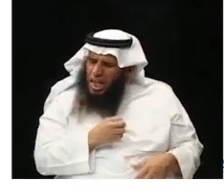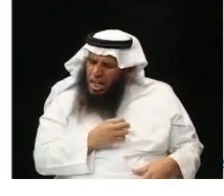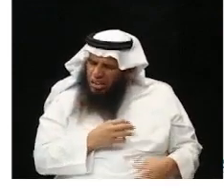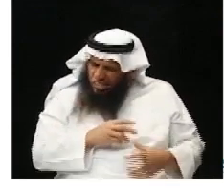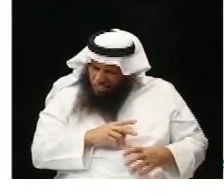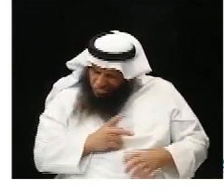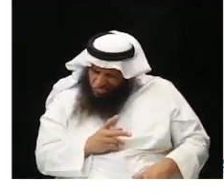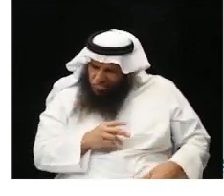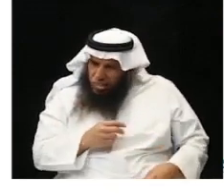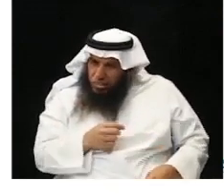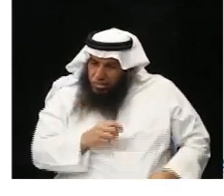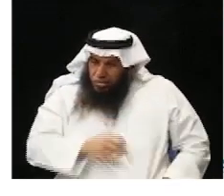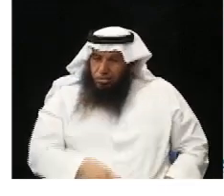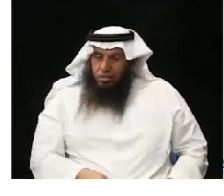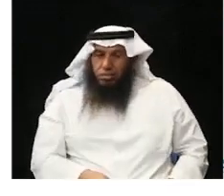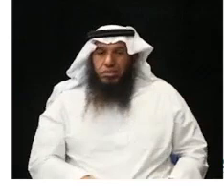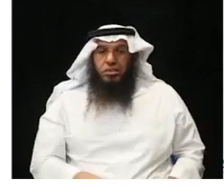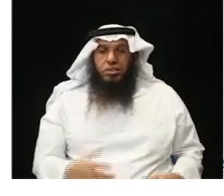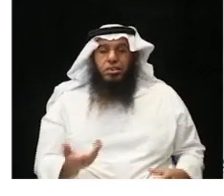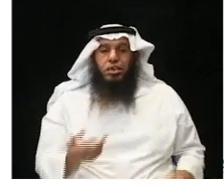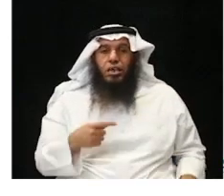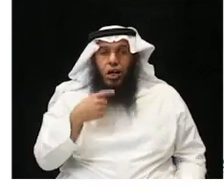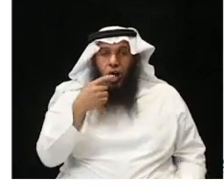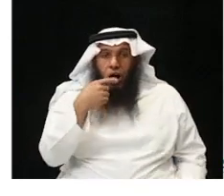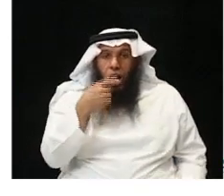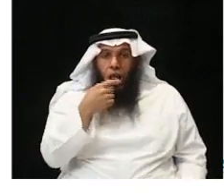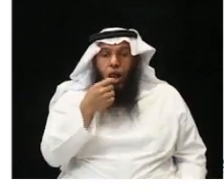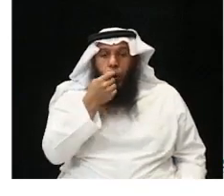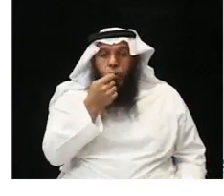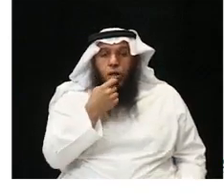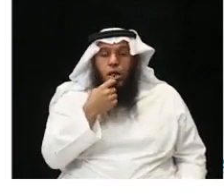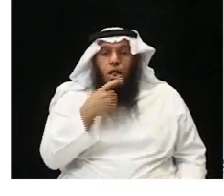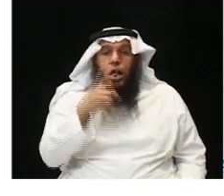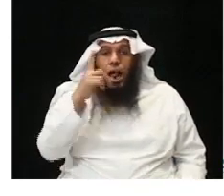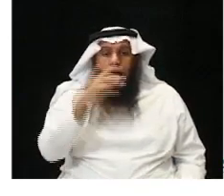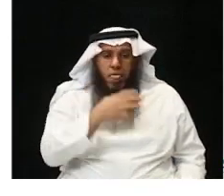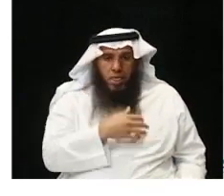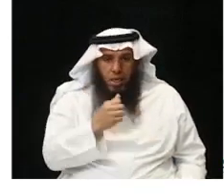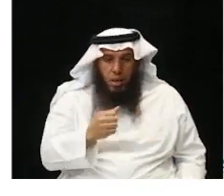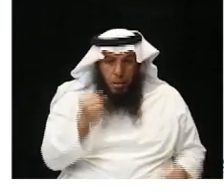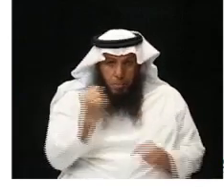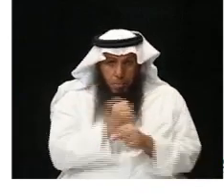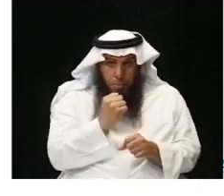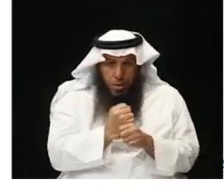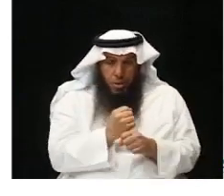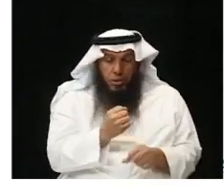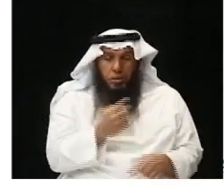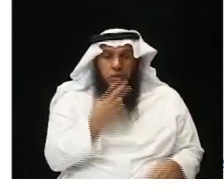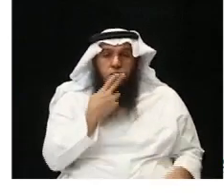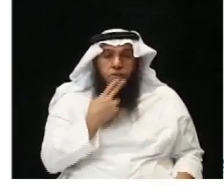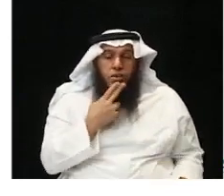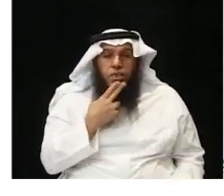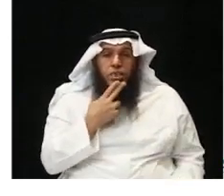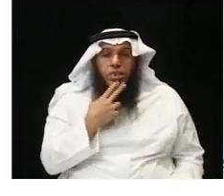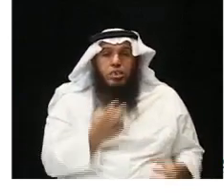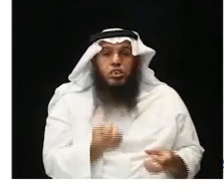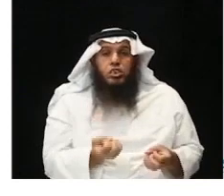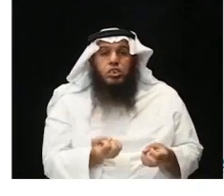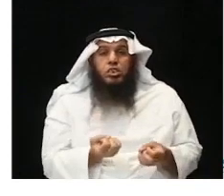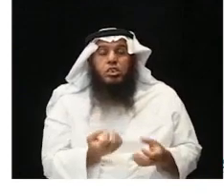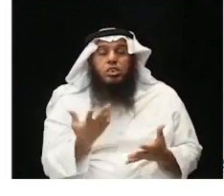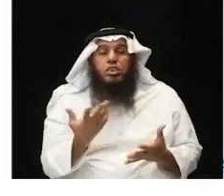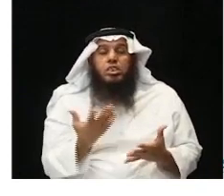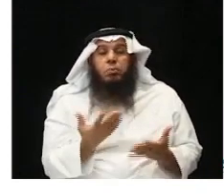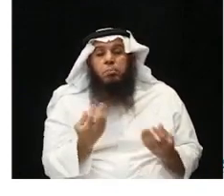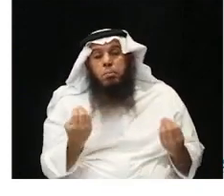قلبها وتسلم. ثم قال الله تعالى: والذين آمنوا وعملوا الصالحات لندخلنهم في